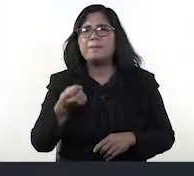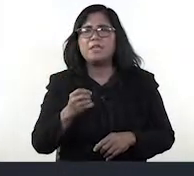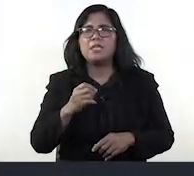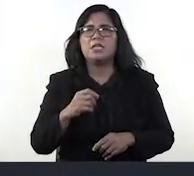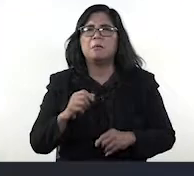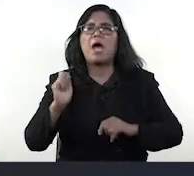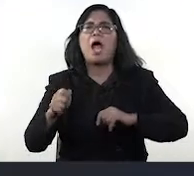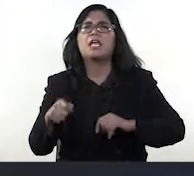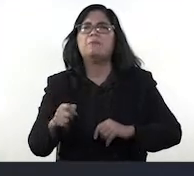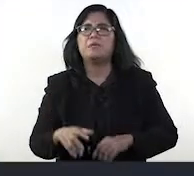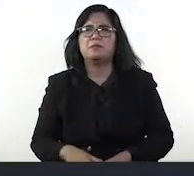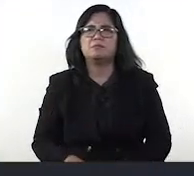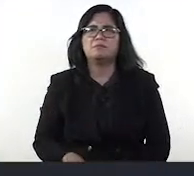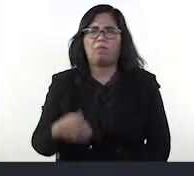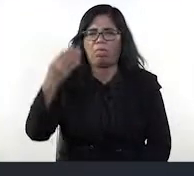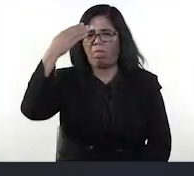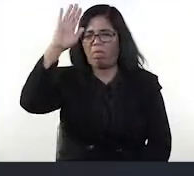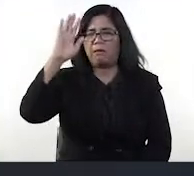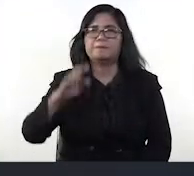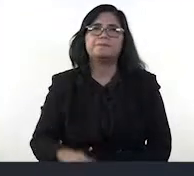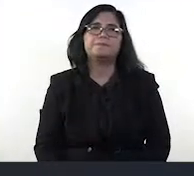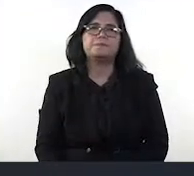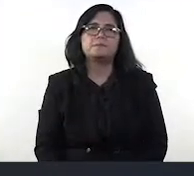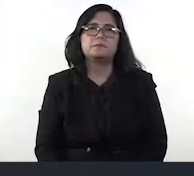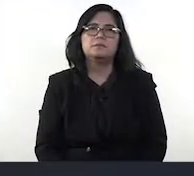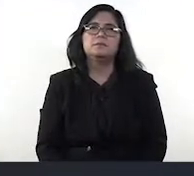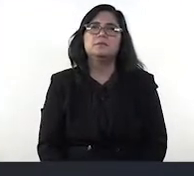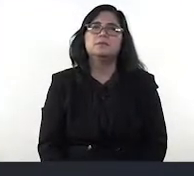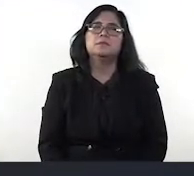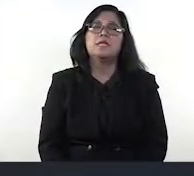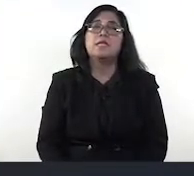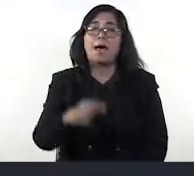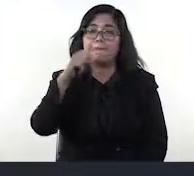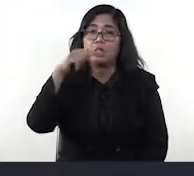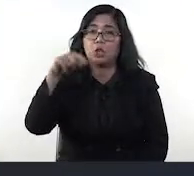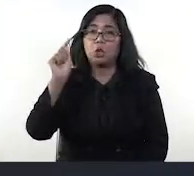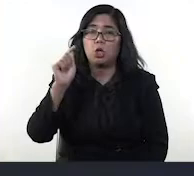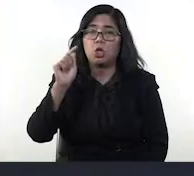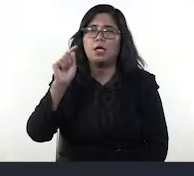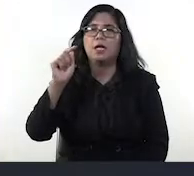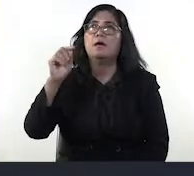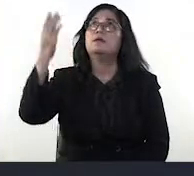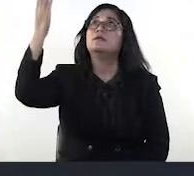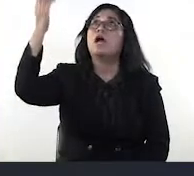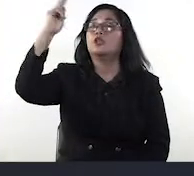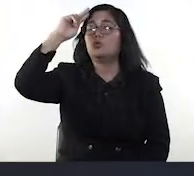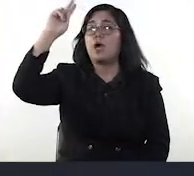amat ngapain manusia kita jadikan Tuhan Hai tapi dia Tuhan yang menjadi manusia